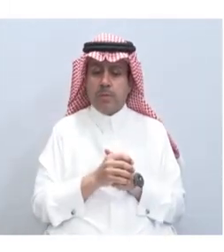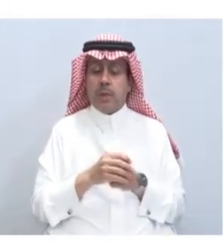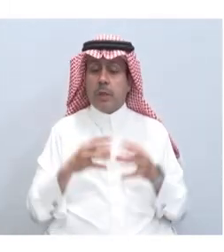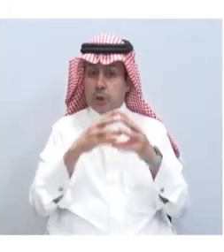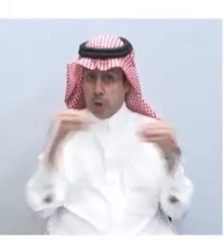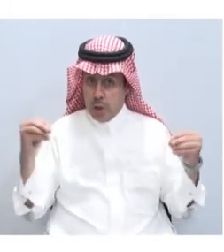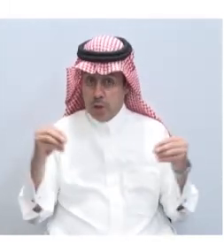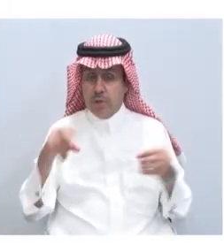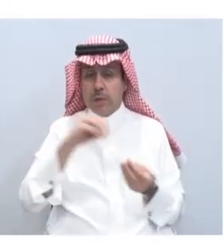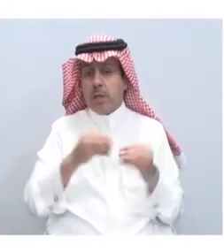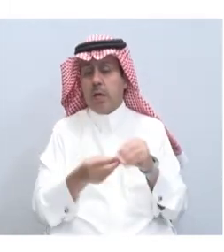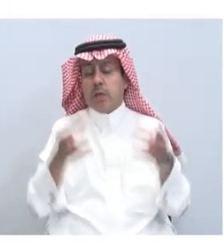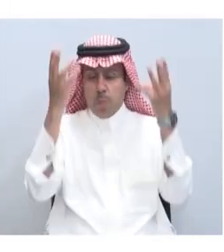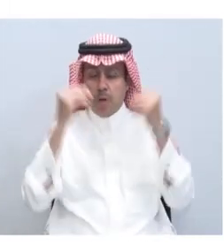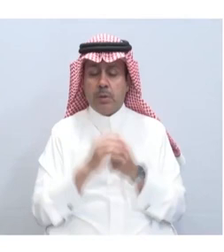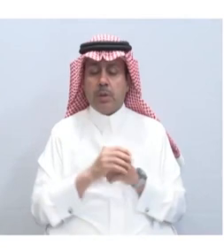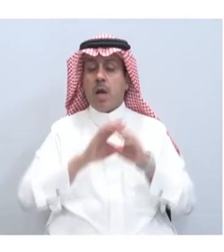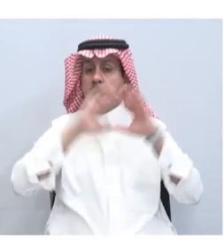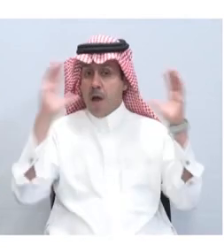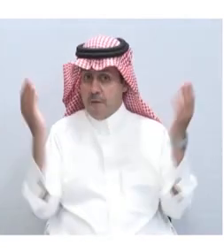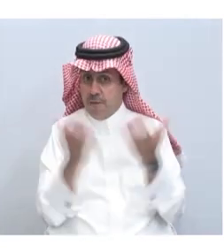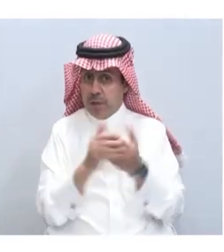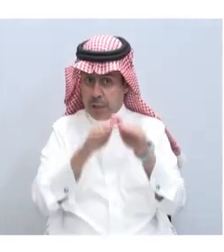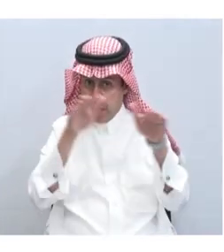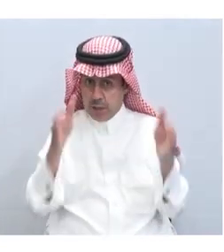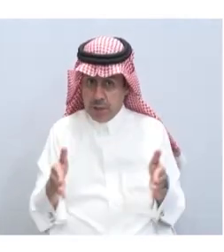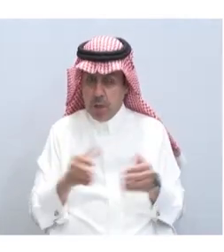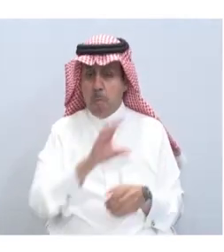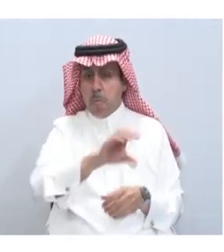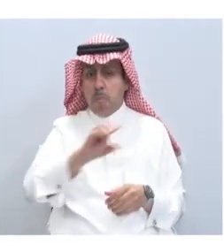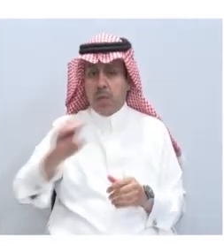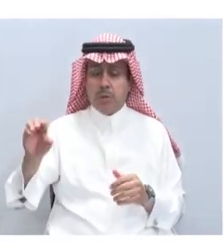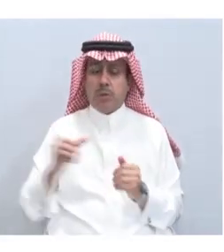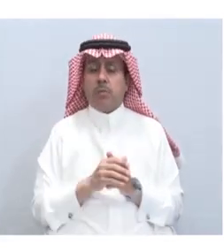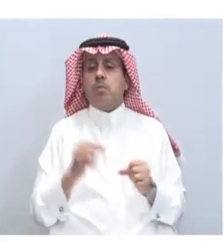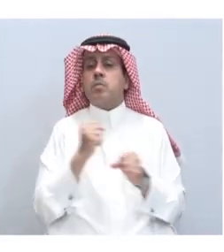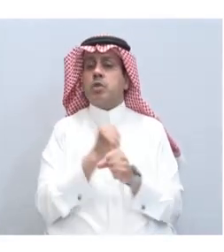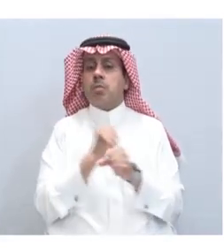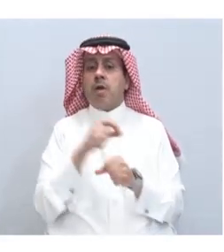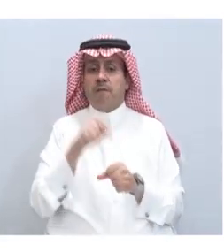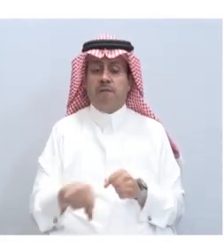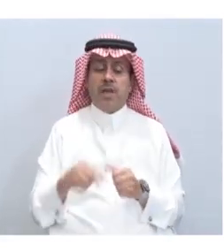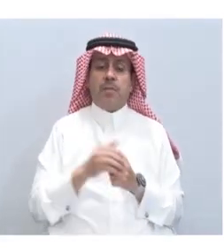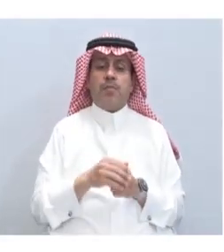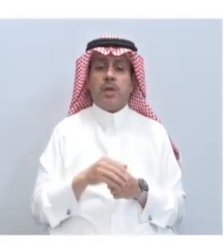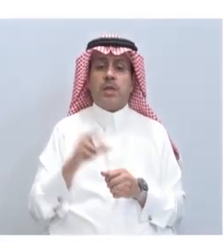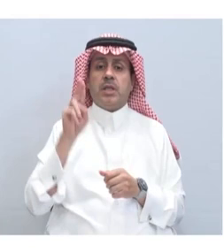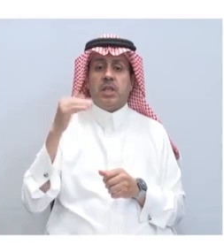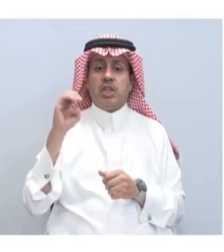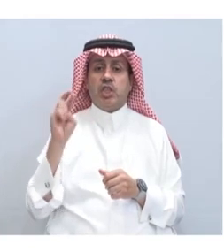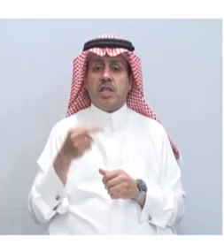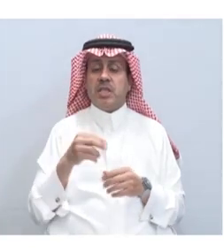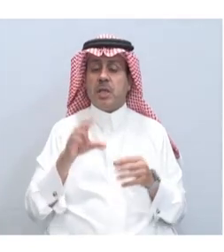تعريف تقنيه المعلومات ذكرنا انها هي كافه انواع الاجهزه والبرامج المستخدمه التي تكون في تجهيز